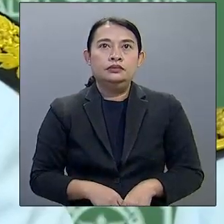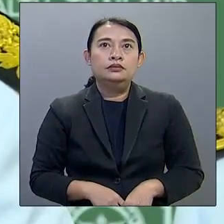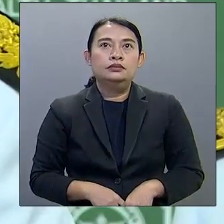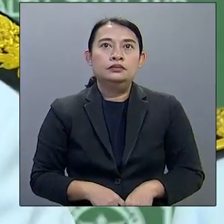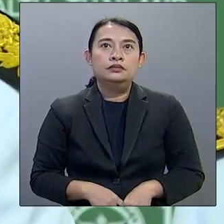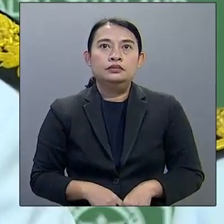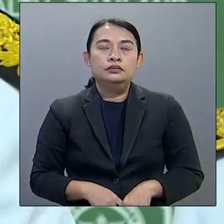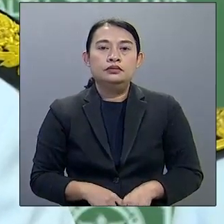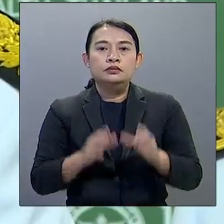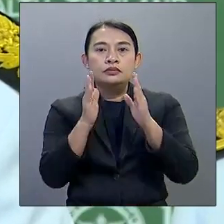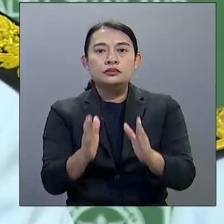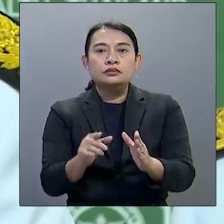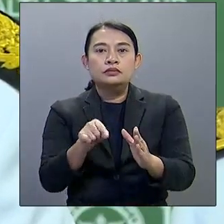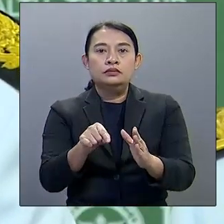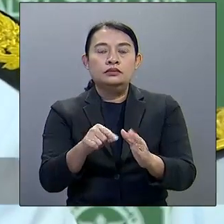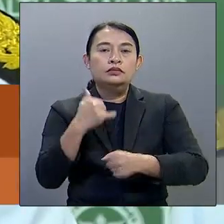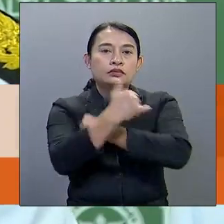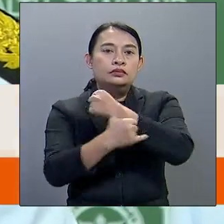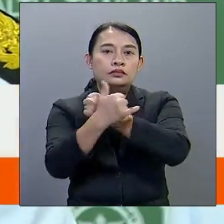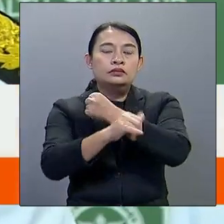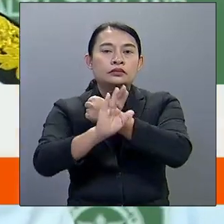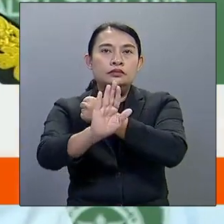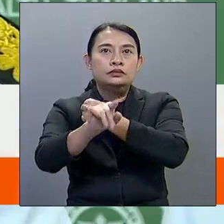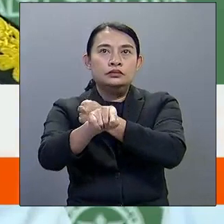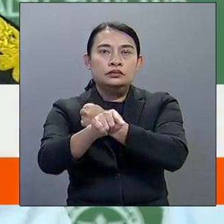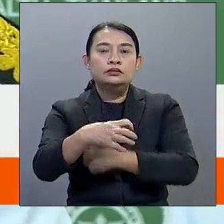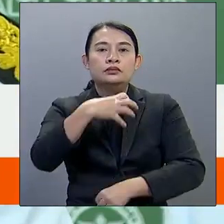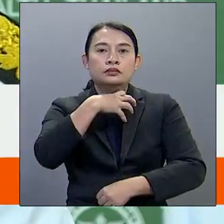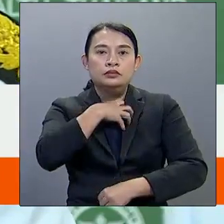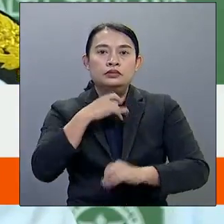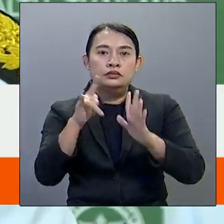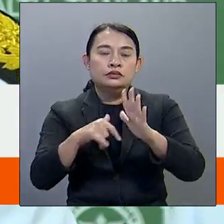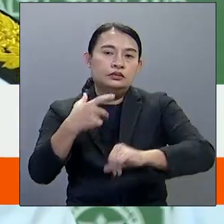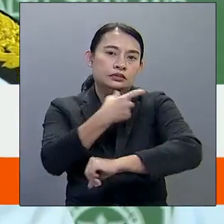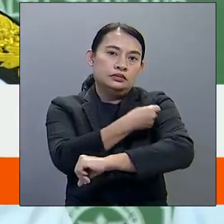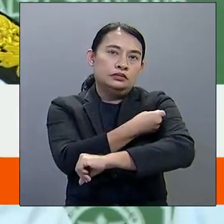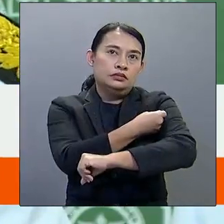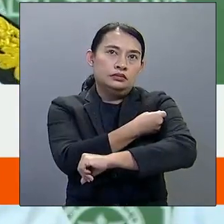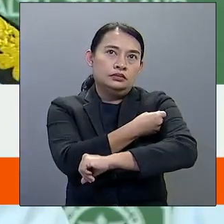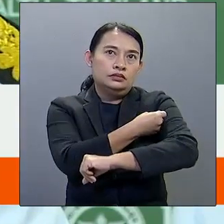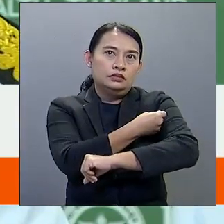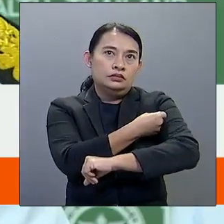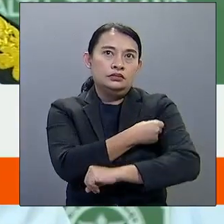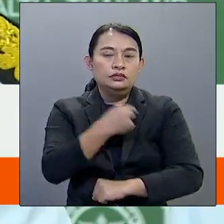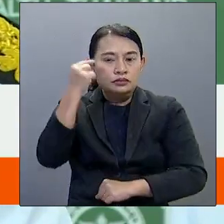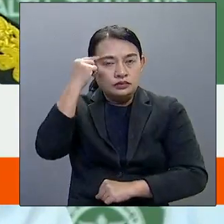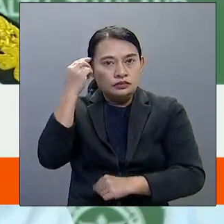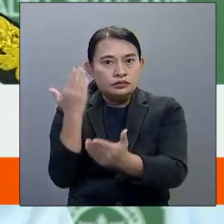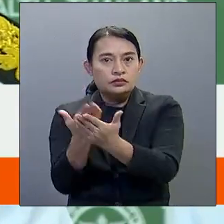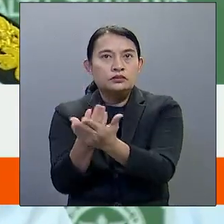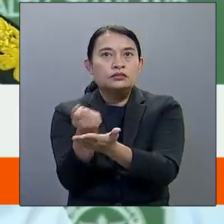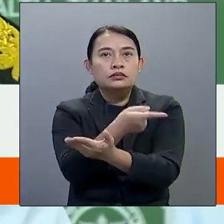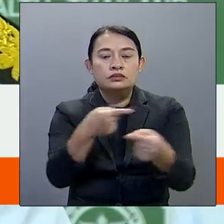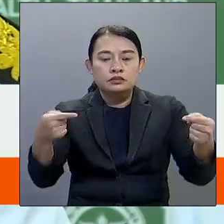ถ้าเป็นคนต่างชาติได้รับวัคซีนมีความประสงค์จะมารับวัคซีนเราก็ต้องคิดค่าบริการที่เหมาะส